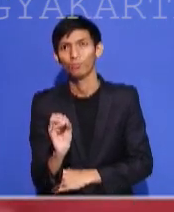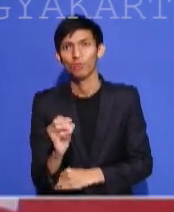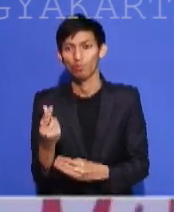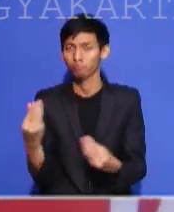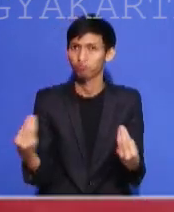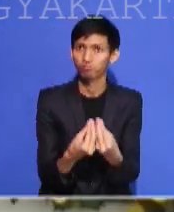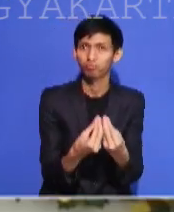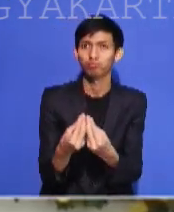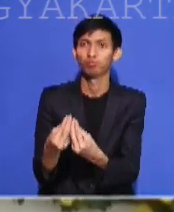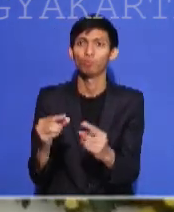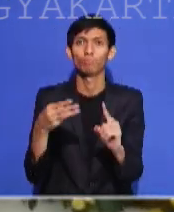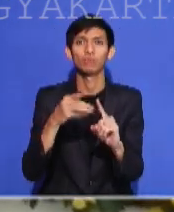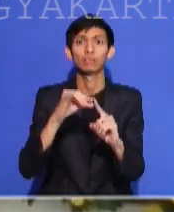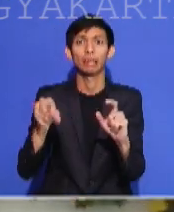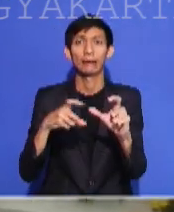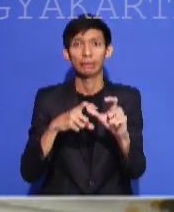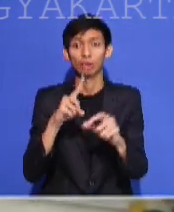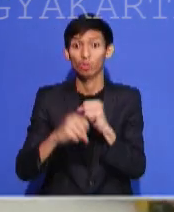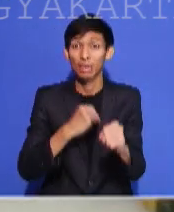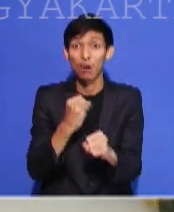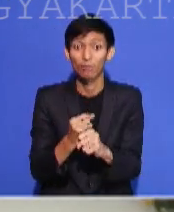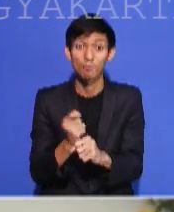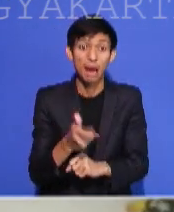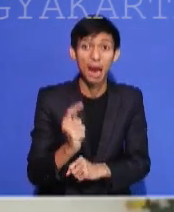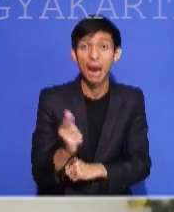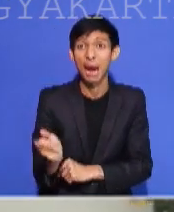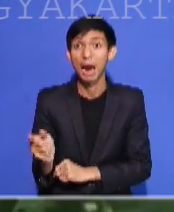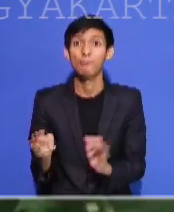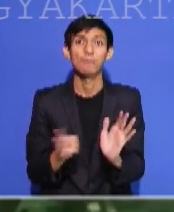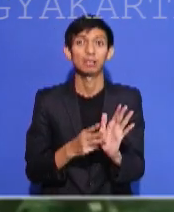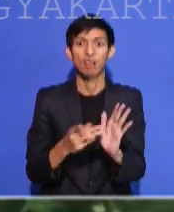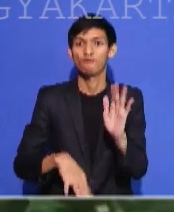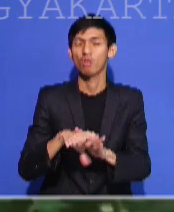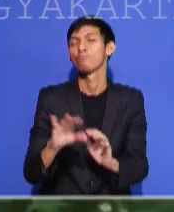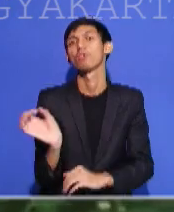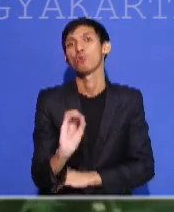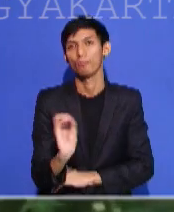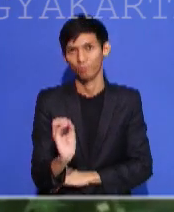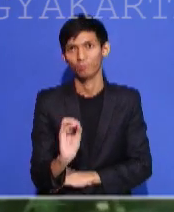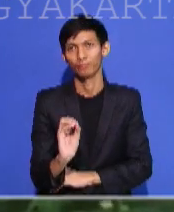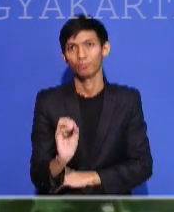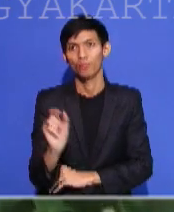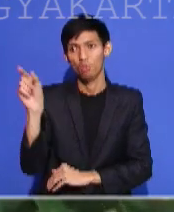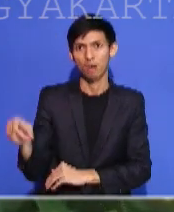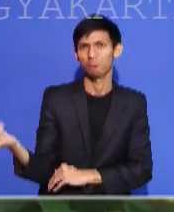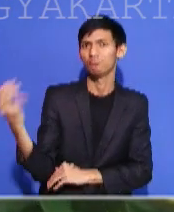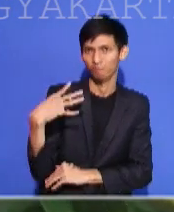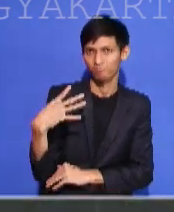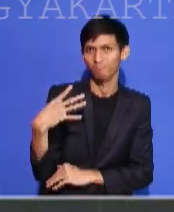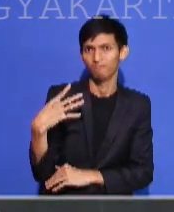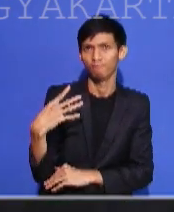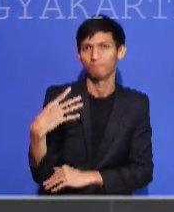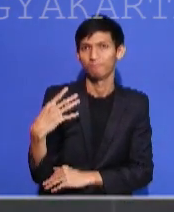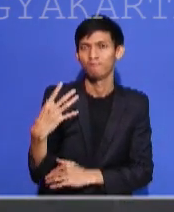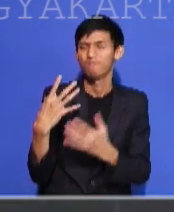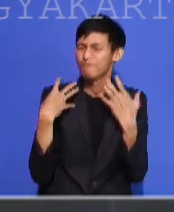belum dibayarkan selama sekitar 1 tahun senilai total R miliar mereka mengaku dampak tunggakan tersebut harus menanggung beban